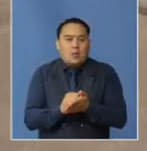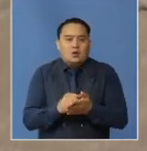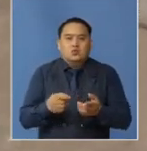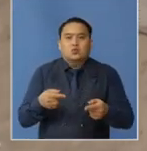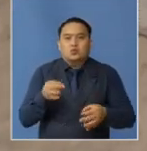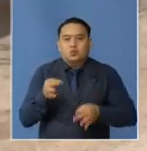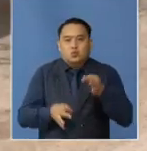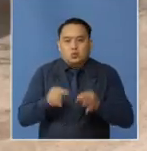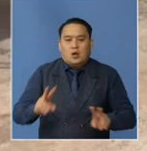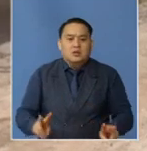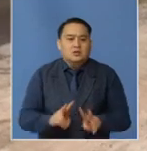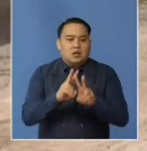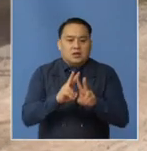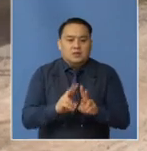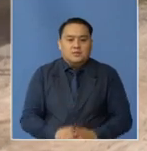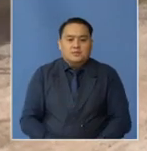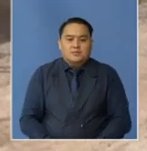уголовный суд Нур-Султана.